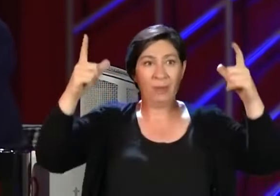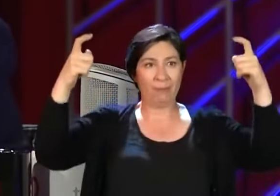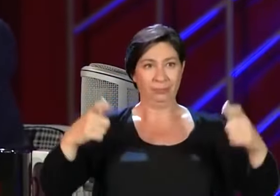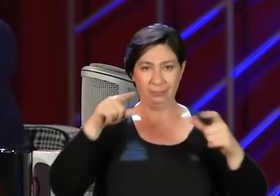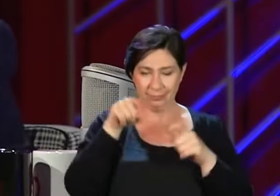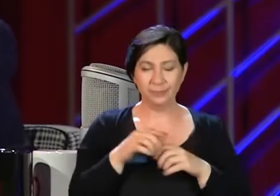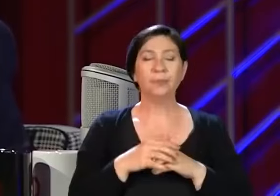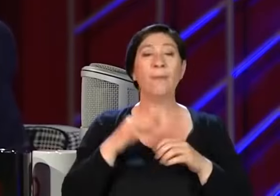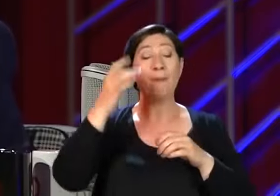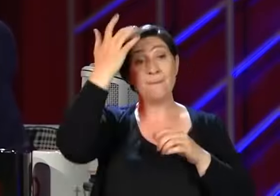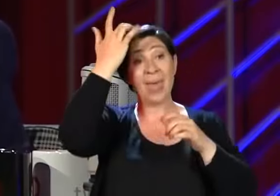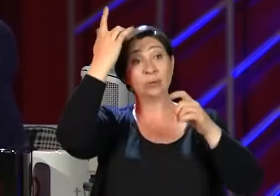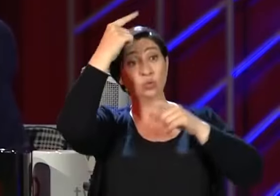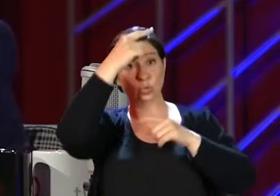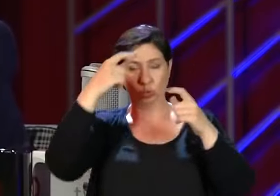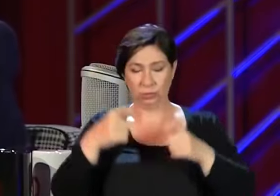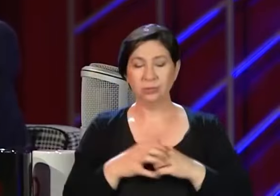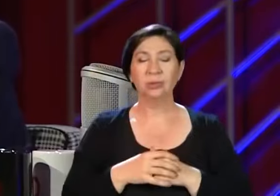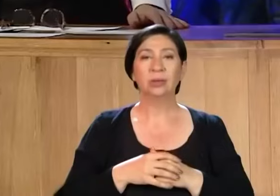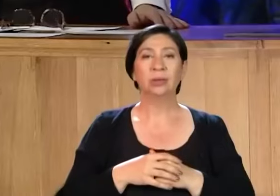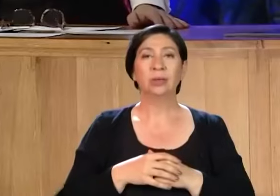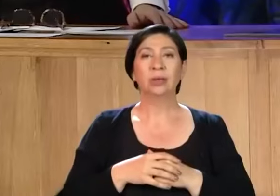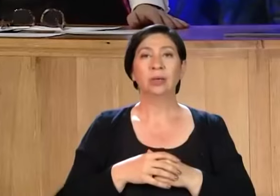var Beylikdüzü'nde.